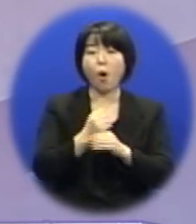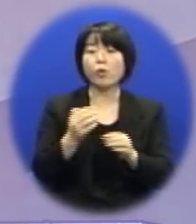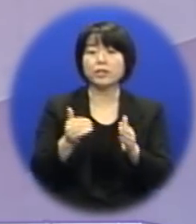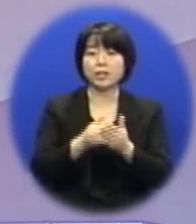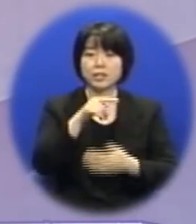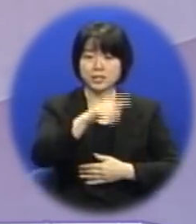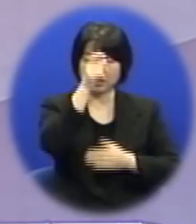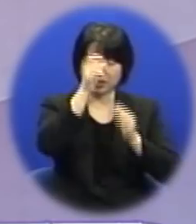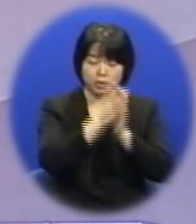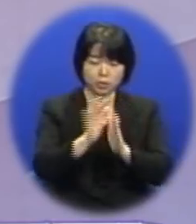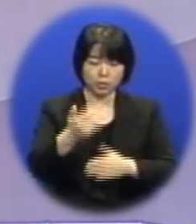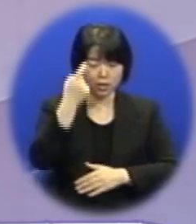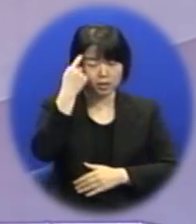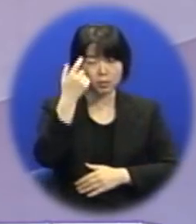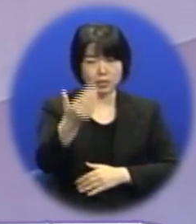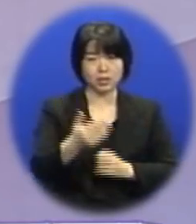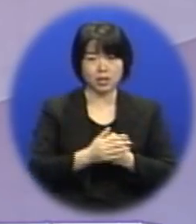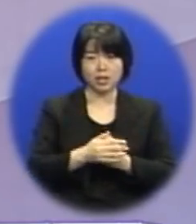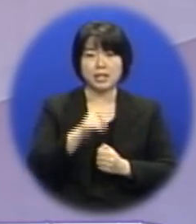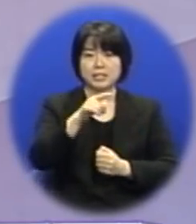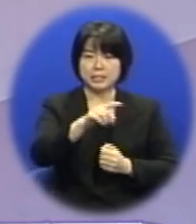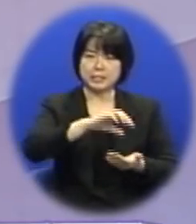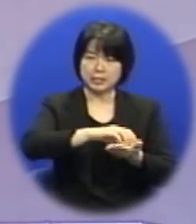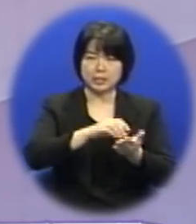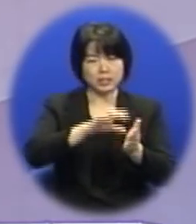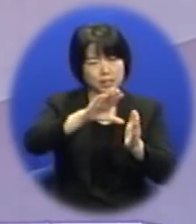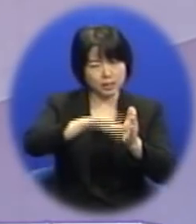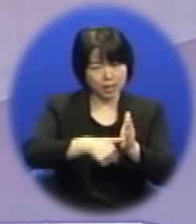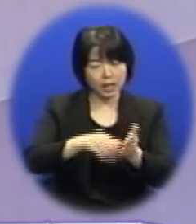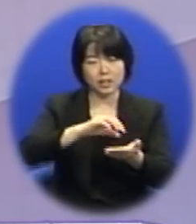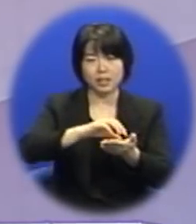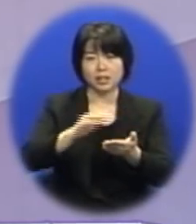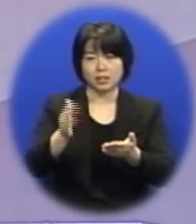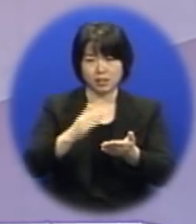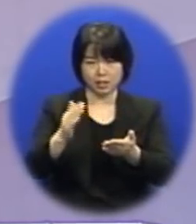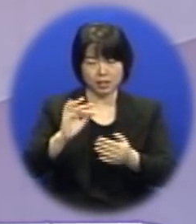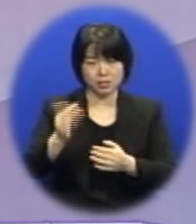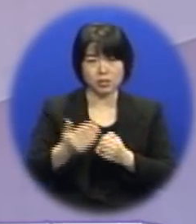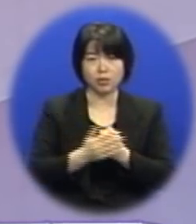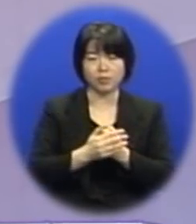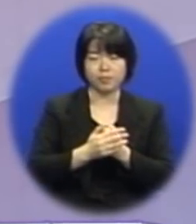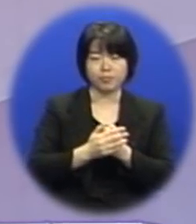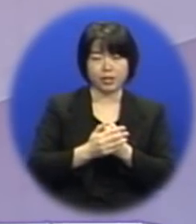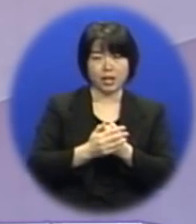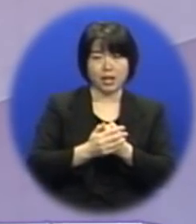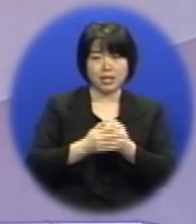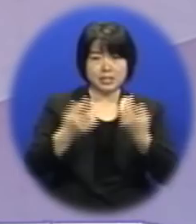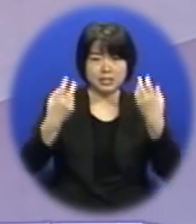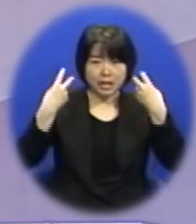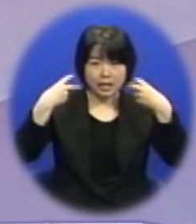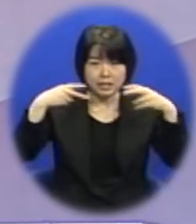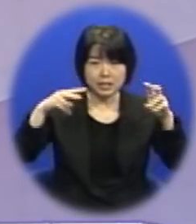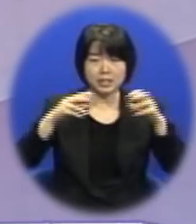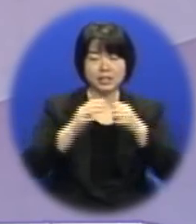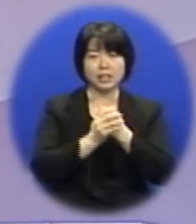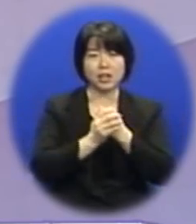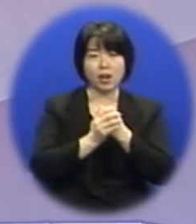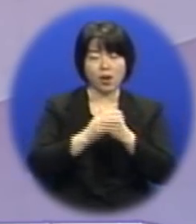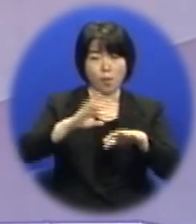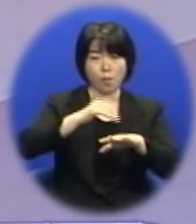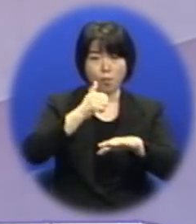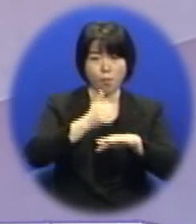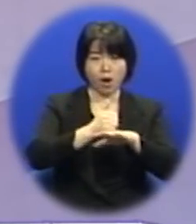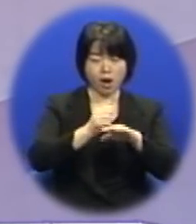돼요? 그럴 때쯤 되어서 다니엘이 왕의 서고에서 책을 뒤지고